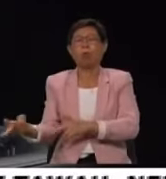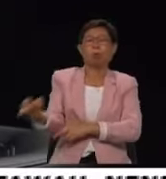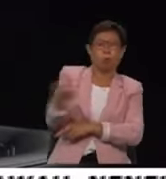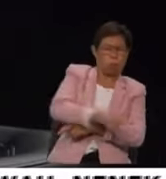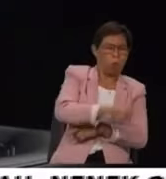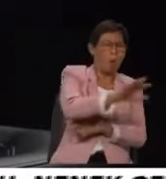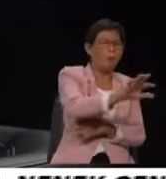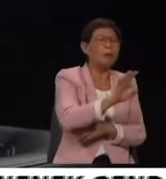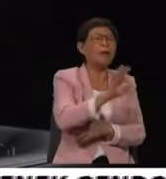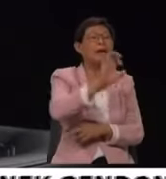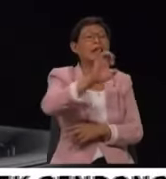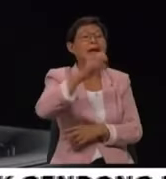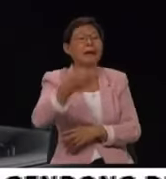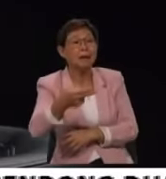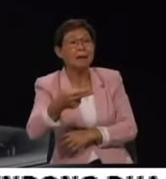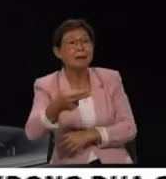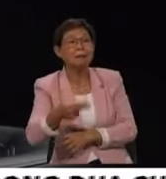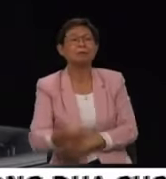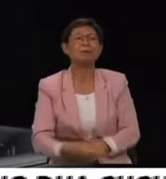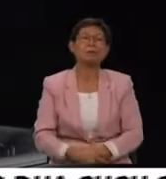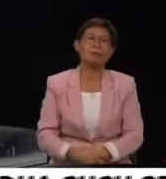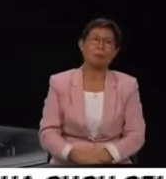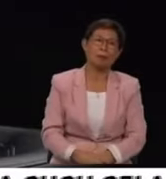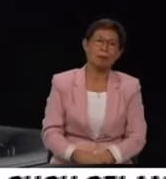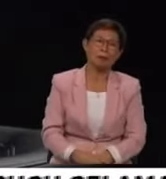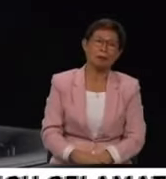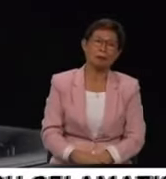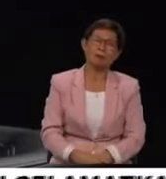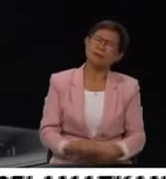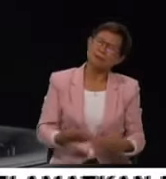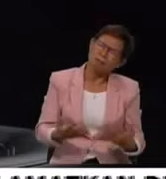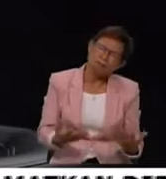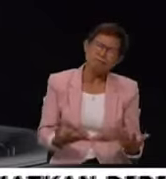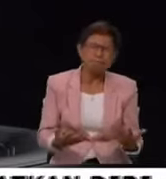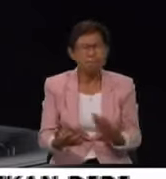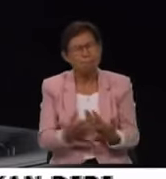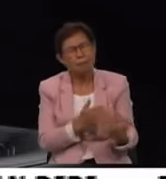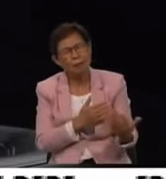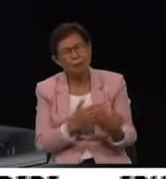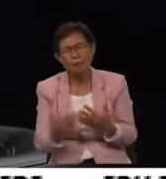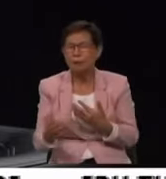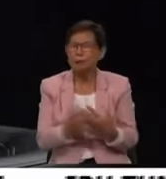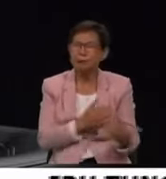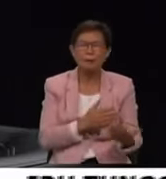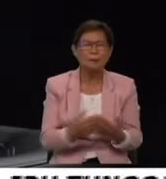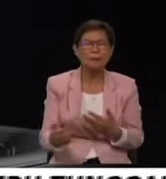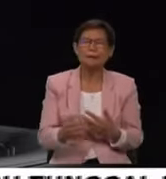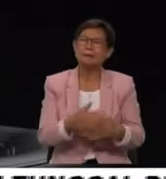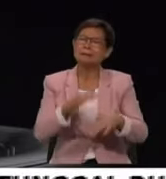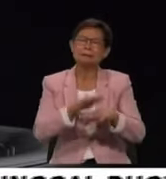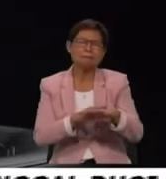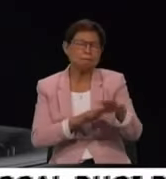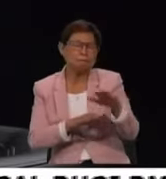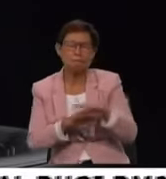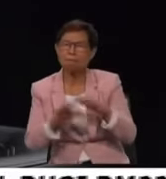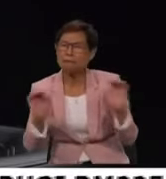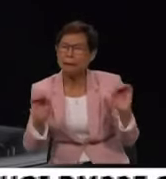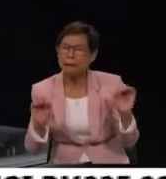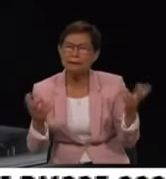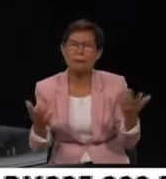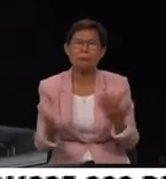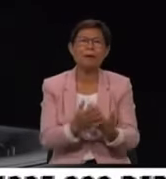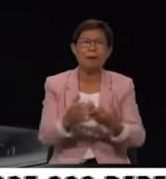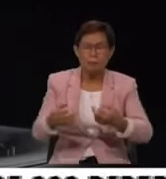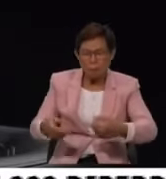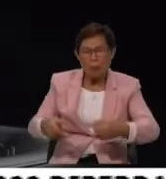untuk stay relevan walaupun tidak memberi kedudukan yang selesa tetapi mereka sempat apa sepertimana disebutkan oleh mantan perdana menteri